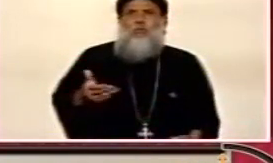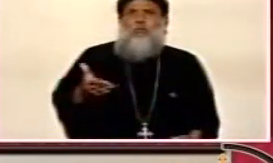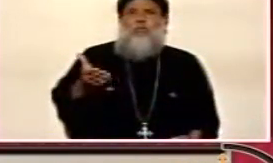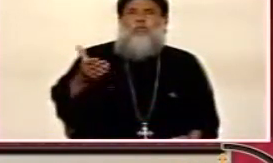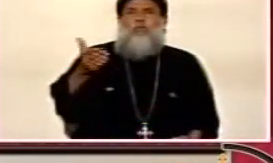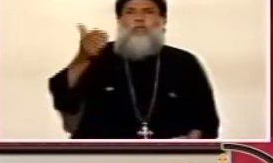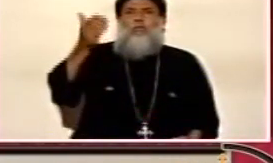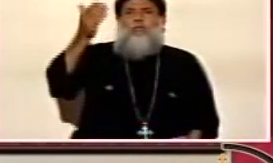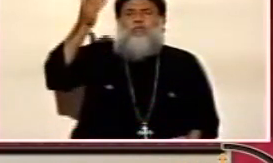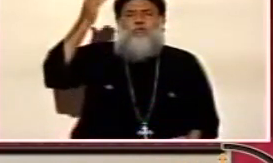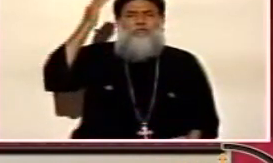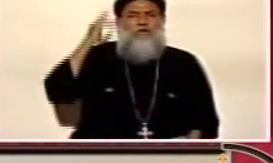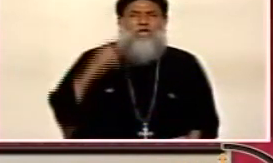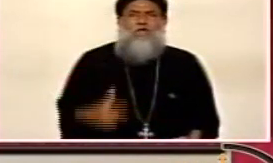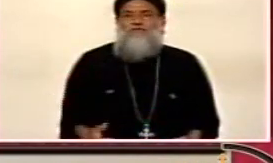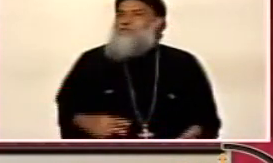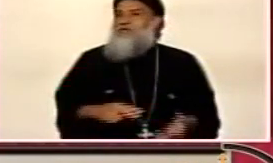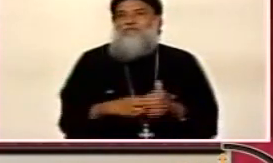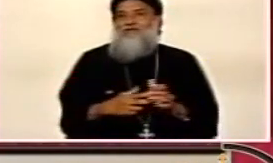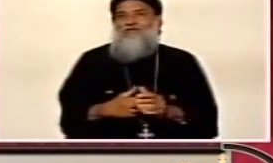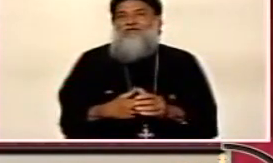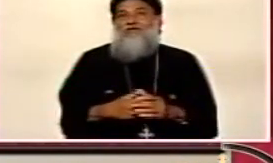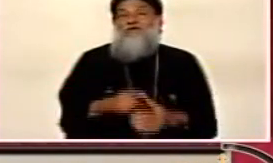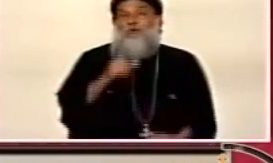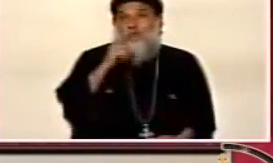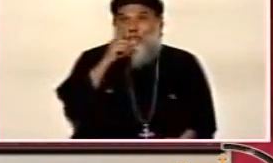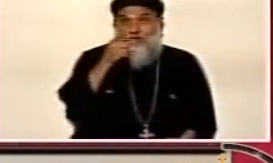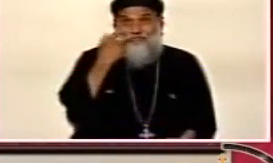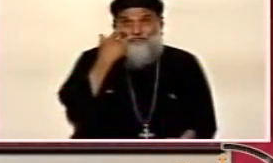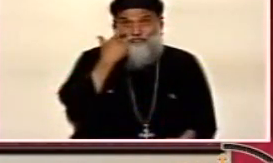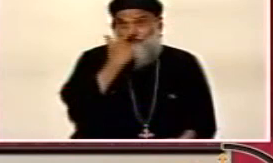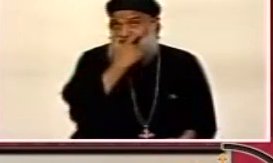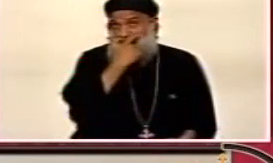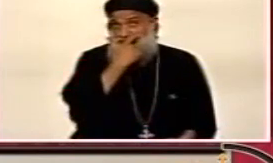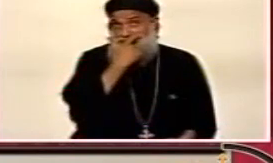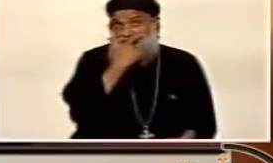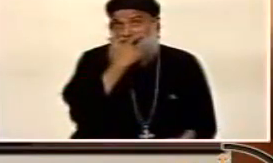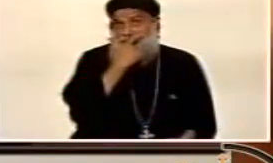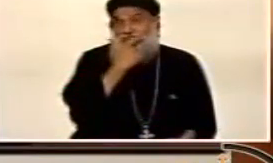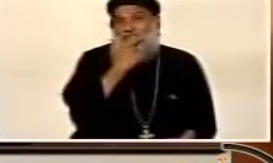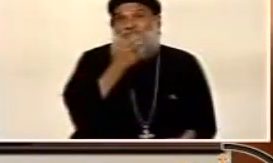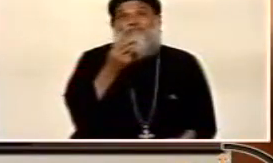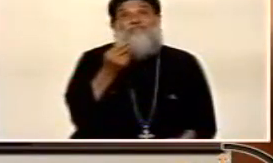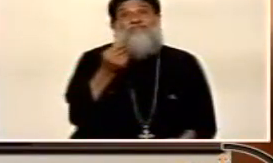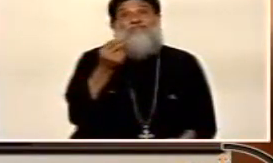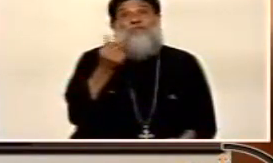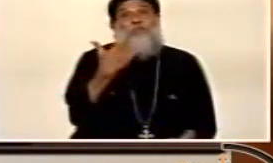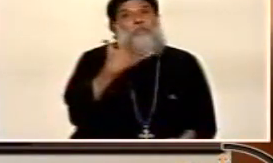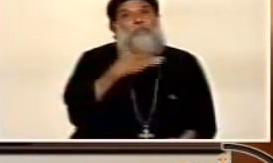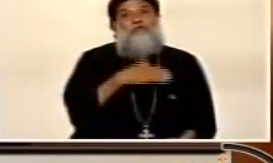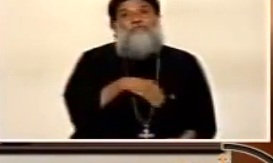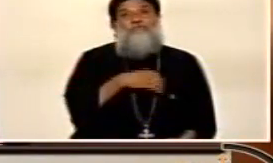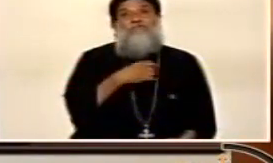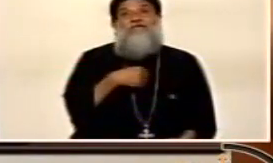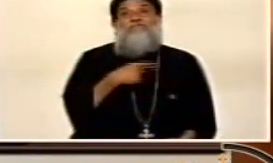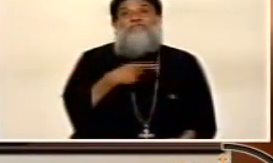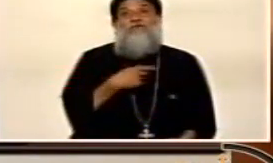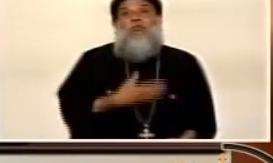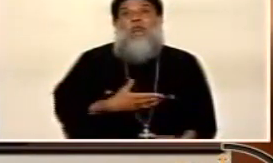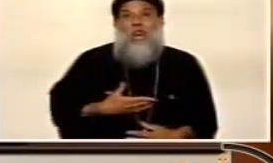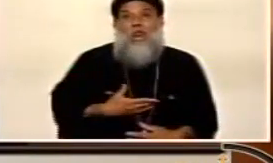من هذا الأمر، يعني أقول لهم الأموال دلوقتي لا تكفي، أي